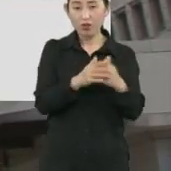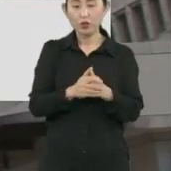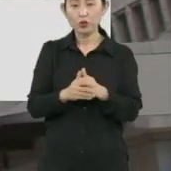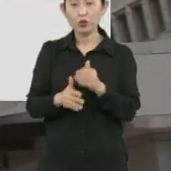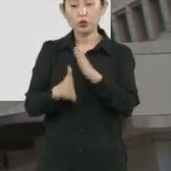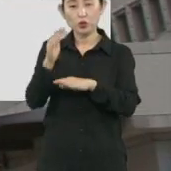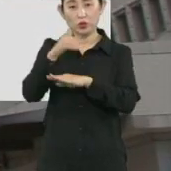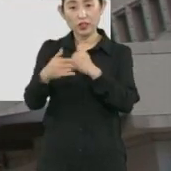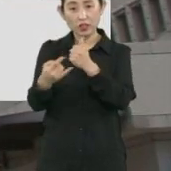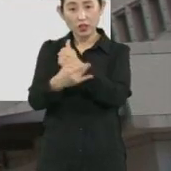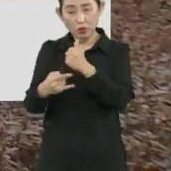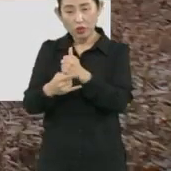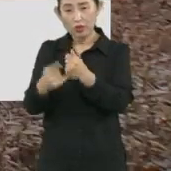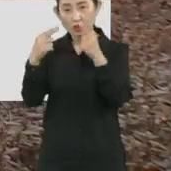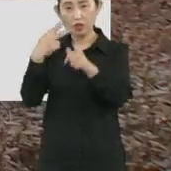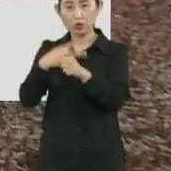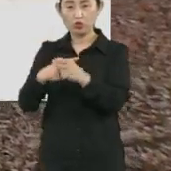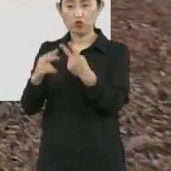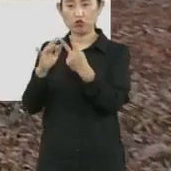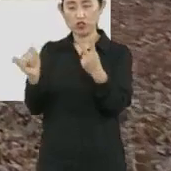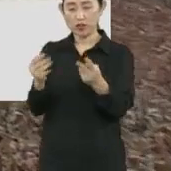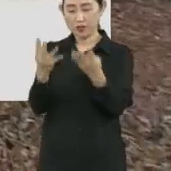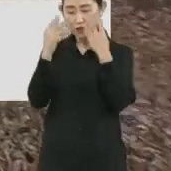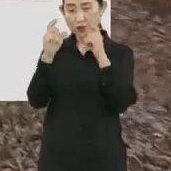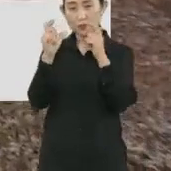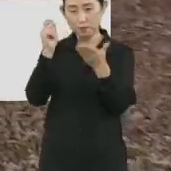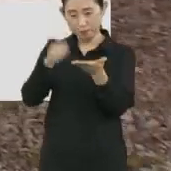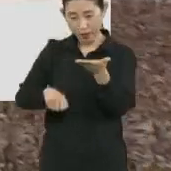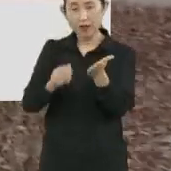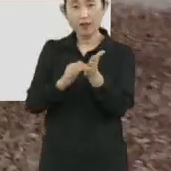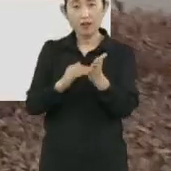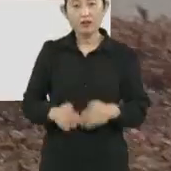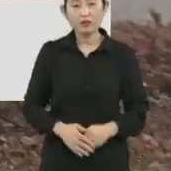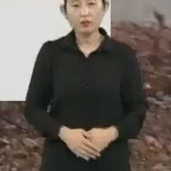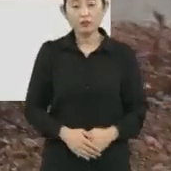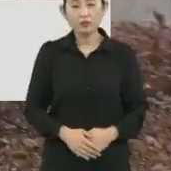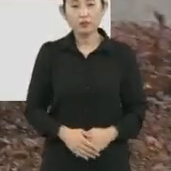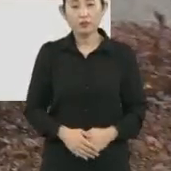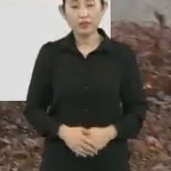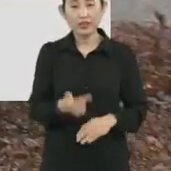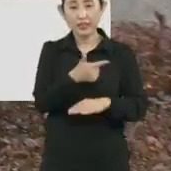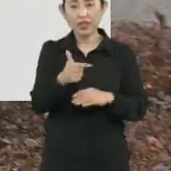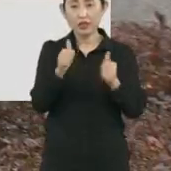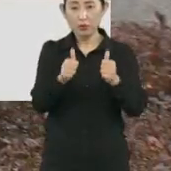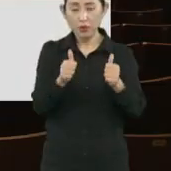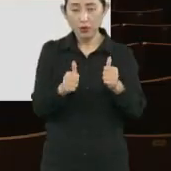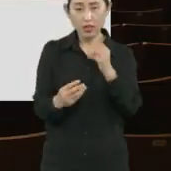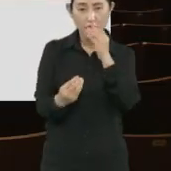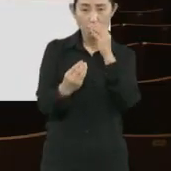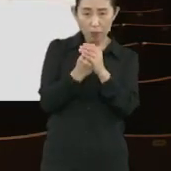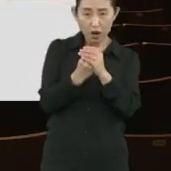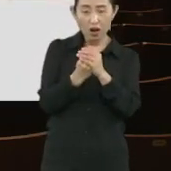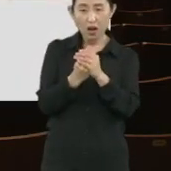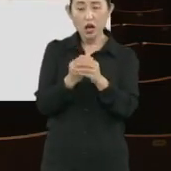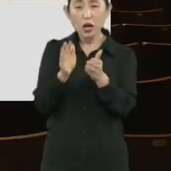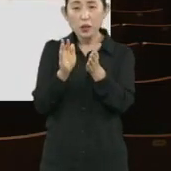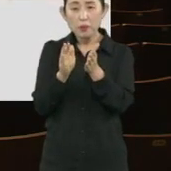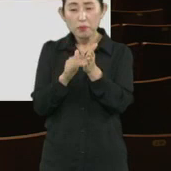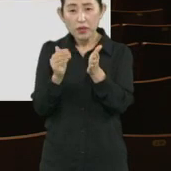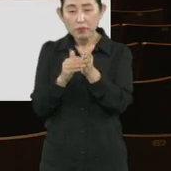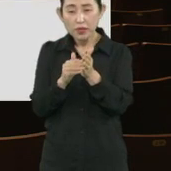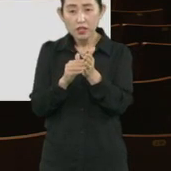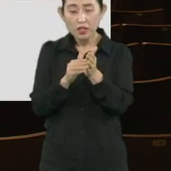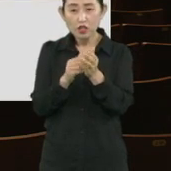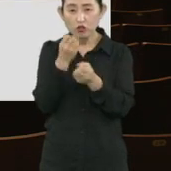시 도시계획위원회인 교수 두 명에게 징역형이 확정됐습니다. 대법원 3부는 뇌물수수, 공무상 비밀 누설